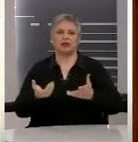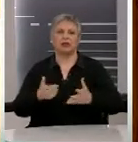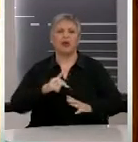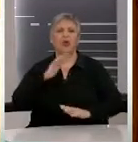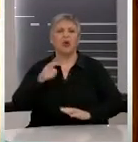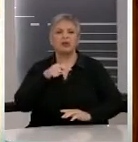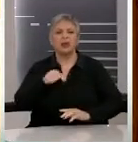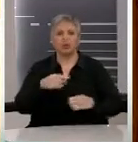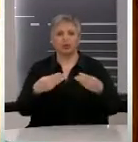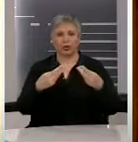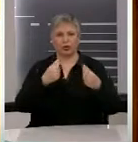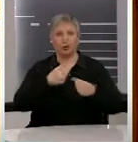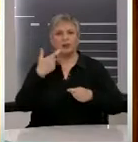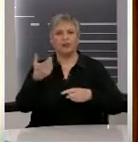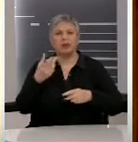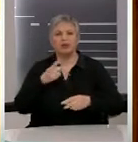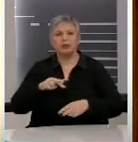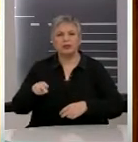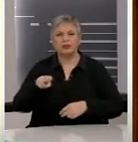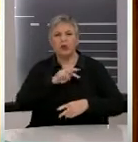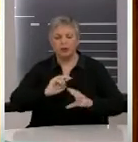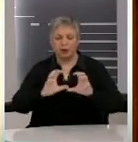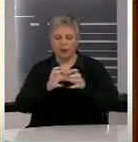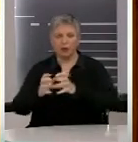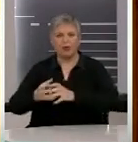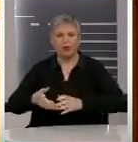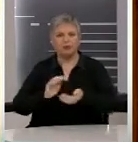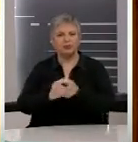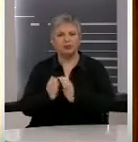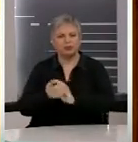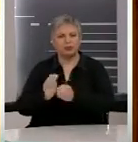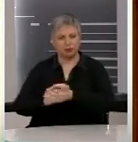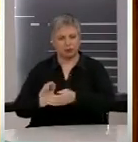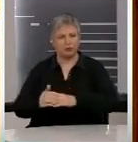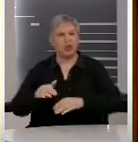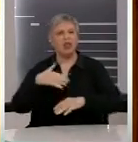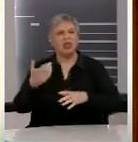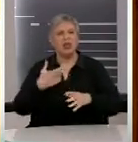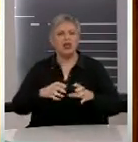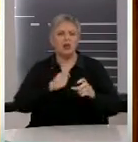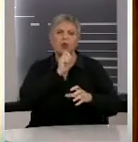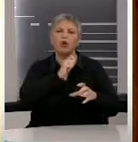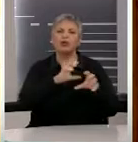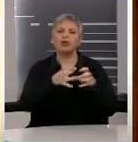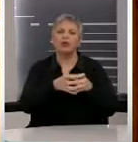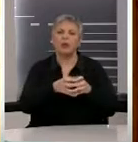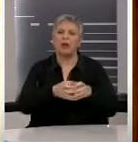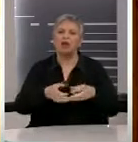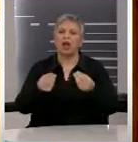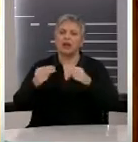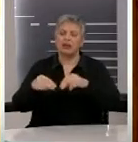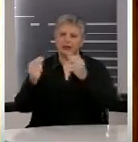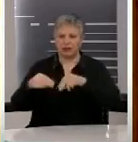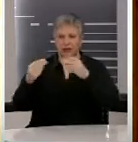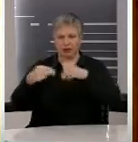την έγκριση των συντεχνιών, όχι τις λύσεις που επιβάλλουν οι κομματικοί μηχανισμοί, όχι τις λύσεις που